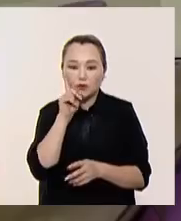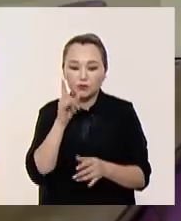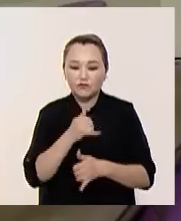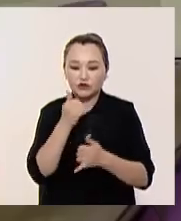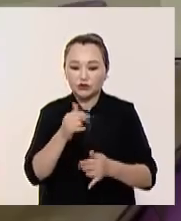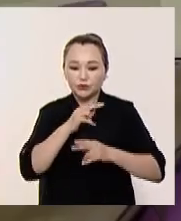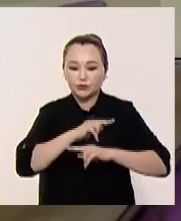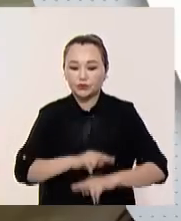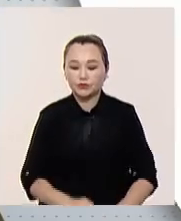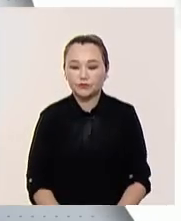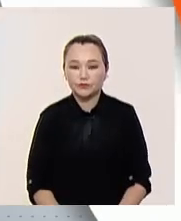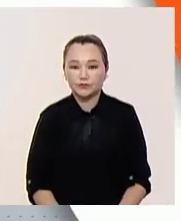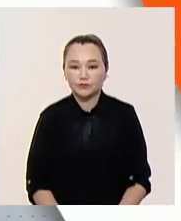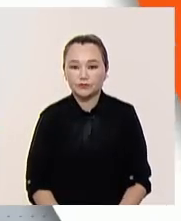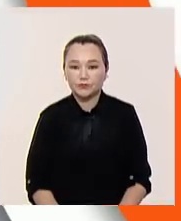уважение к труду?